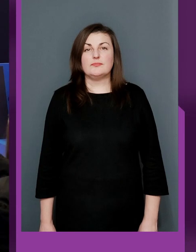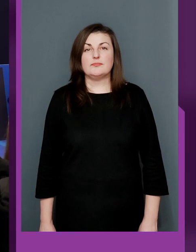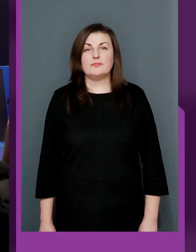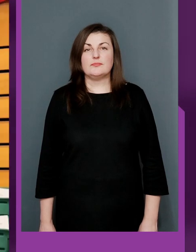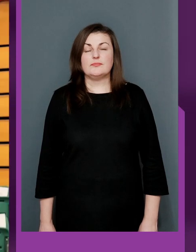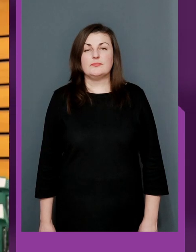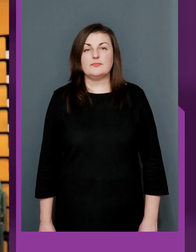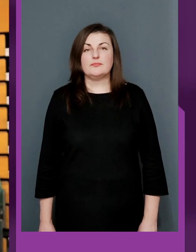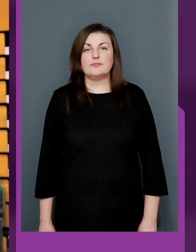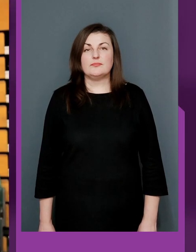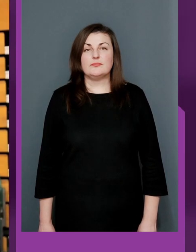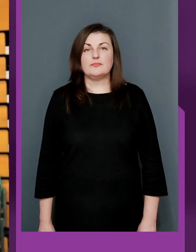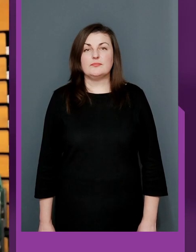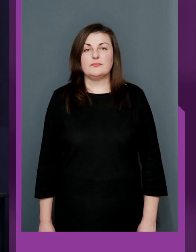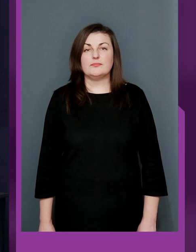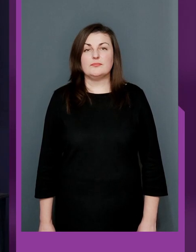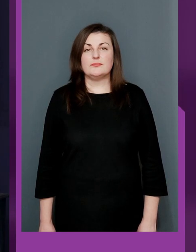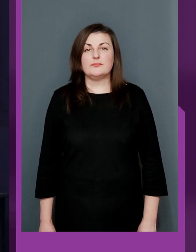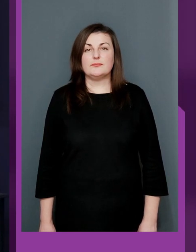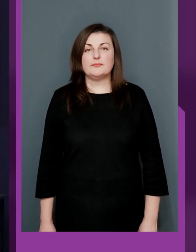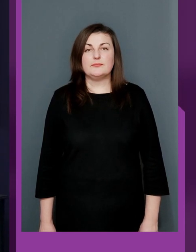Добре давай давай